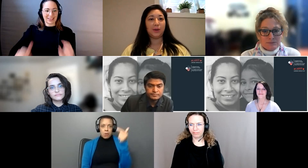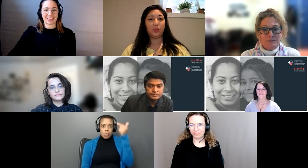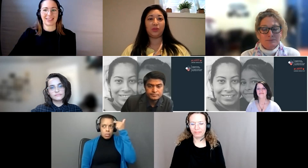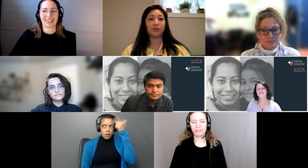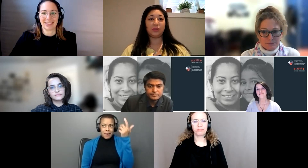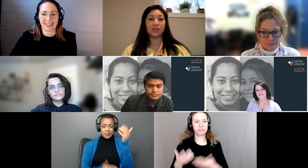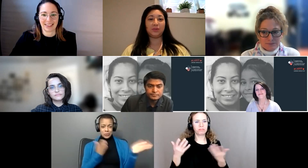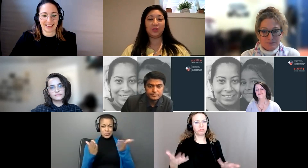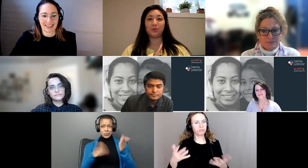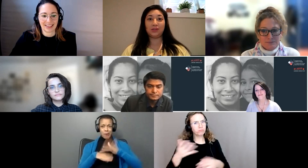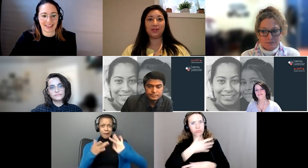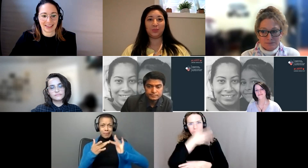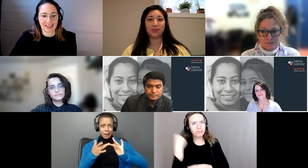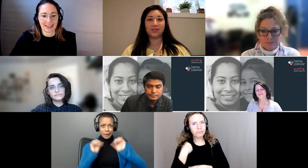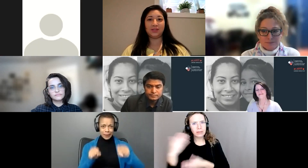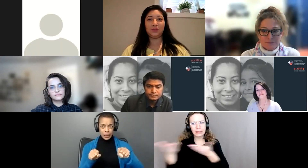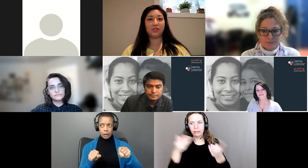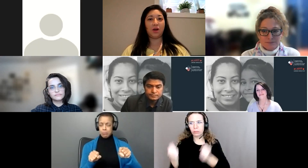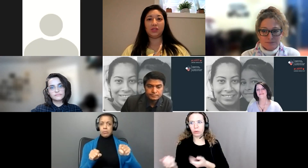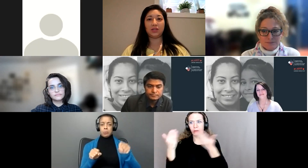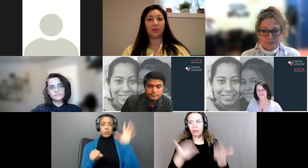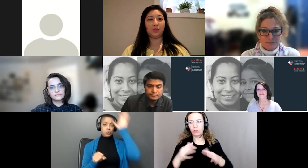puissent être livrés d'une façon virtuelle.